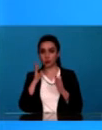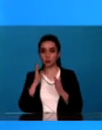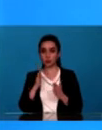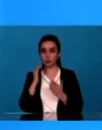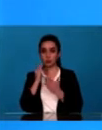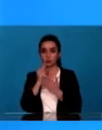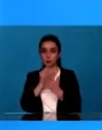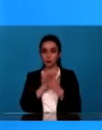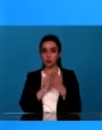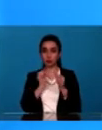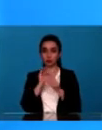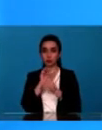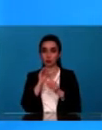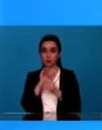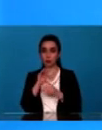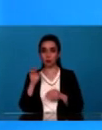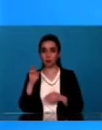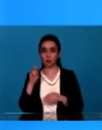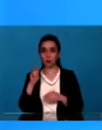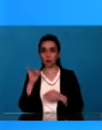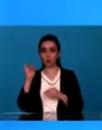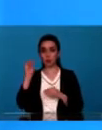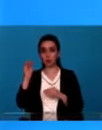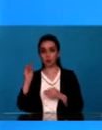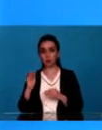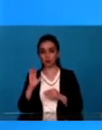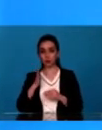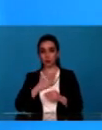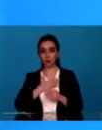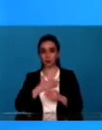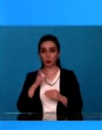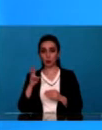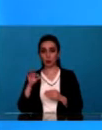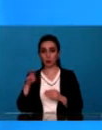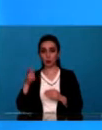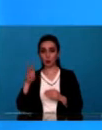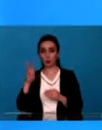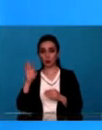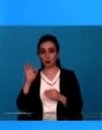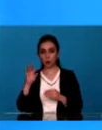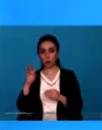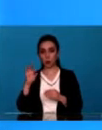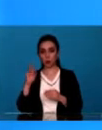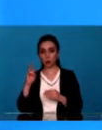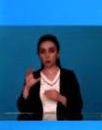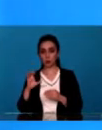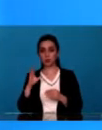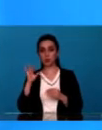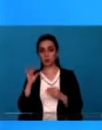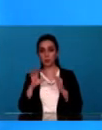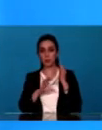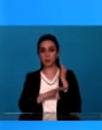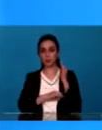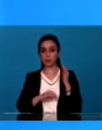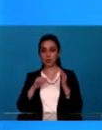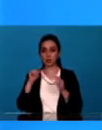списка добавлять ему баллы, и он записываться будет в наш компонент ComboBox. И наша последняя